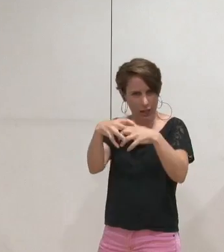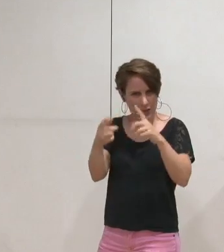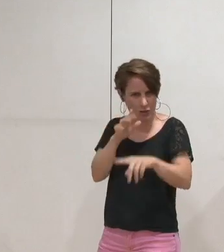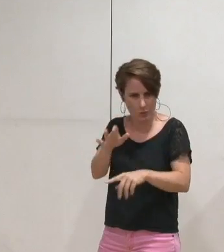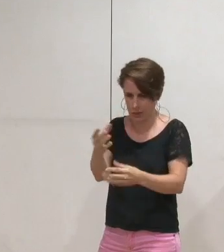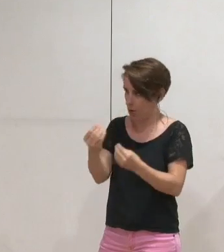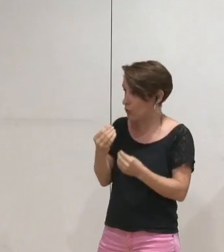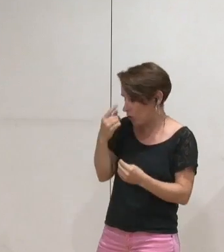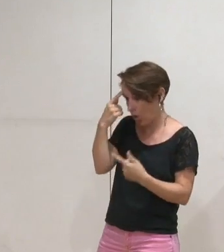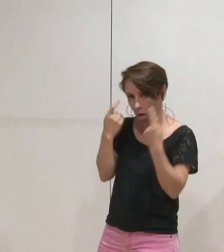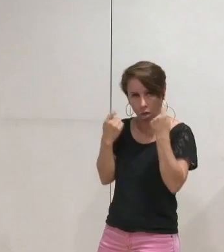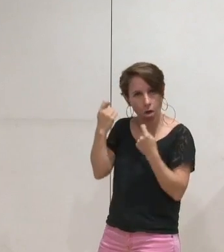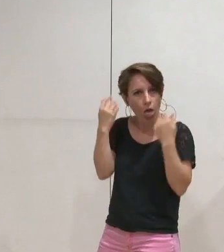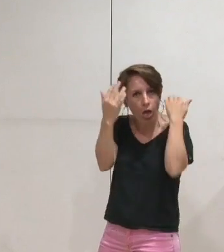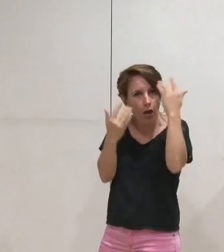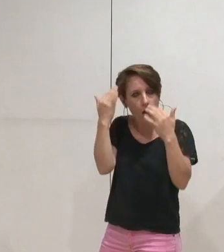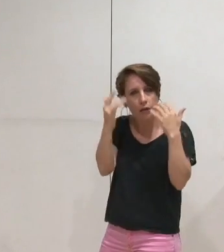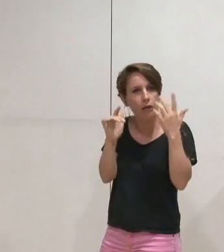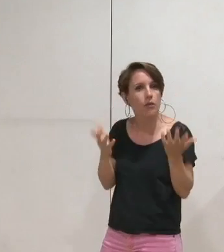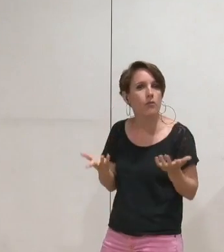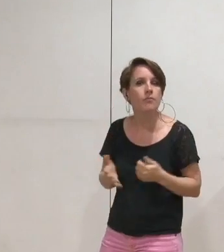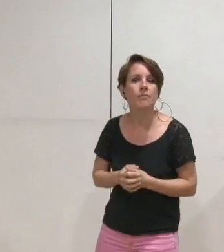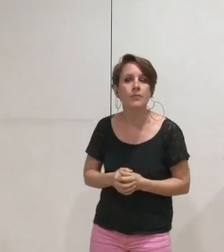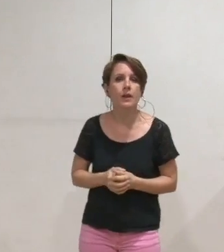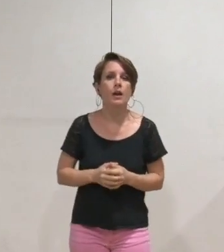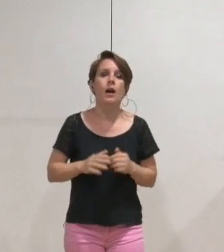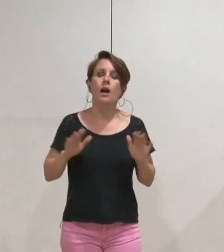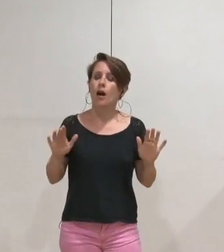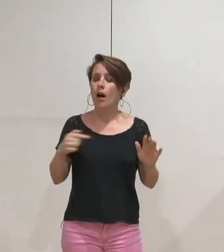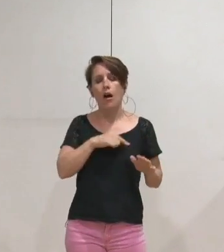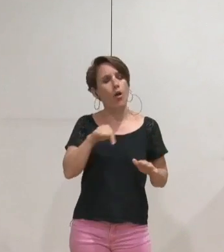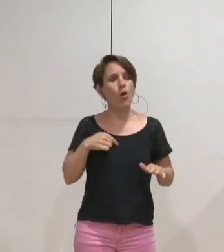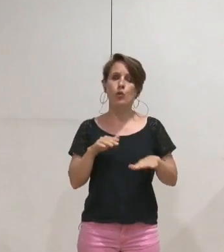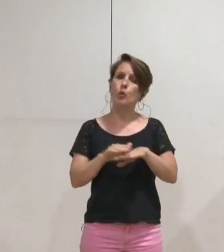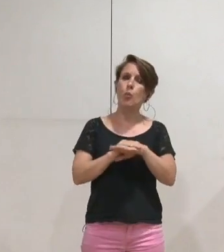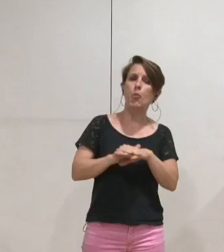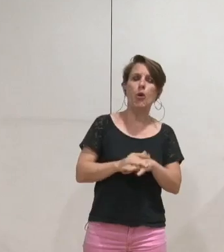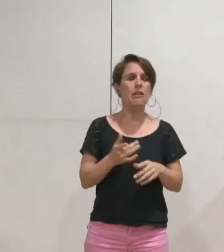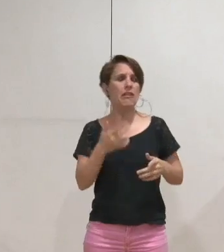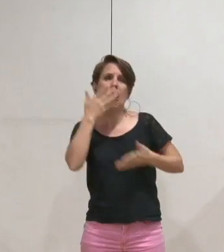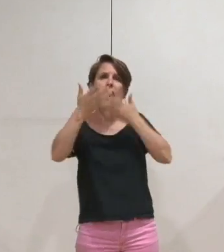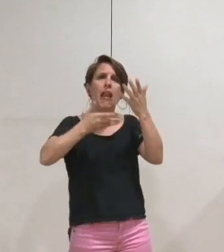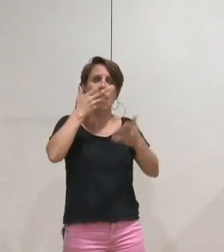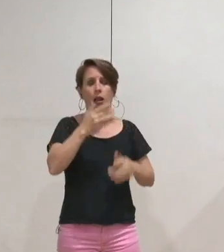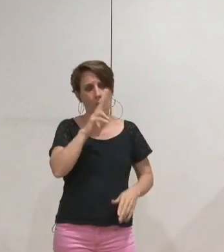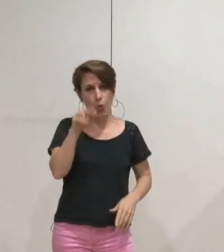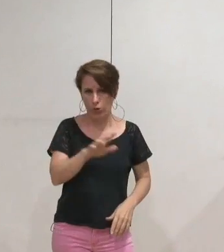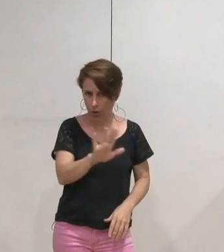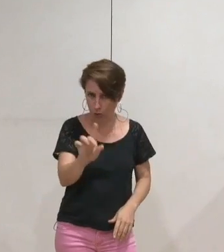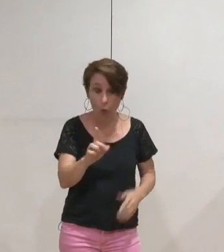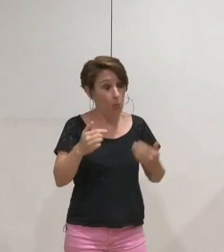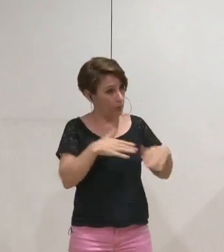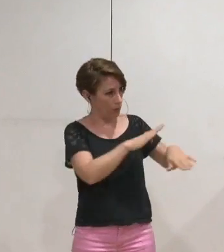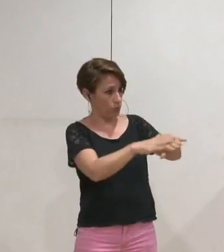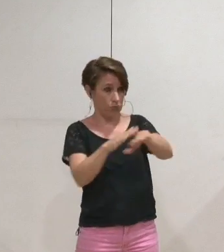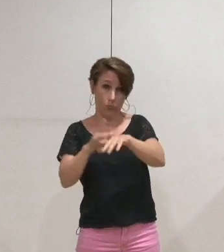inquiété alors moi ce que je vais vous dire Monsieur le Maire et mes chers collègues là on fait pas de la politique politicienne je vous demande simpleement de vous assurer qu'il n'y aura pas de